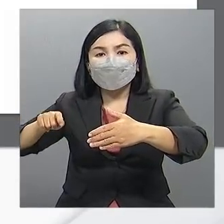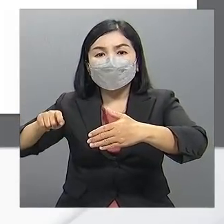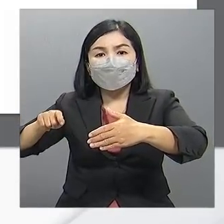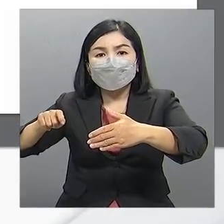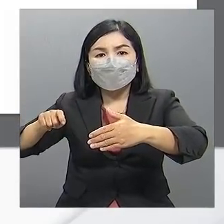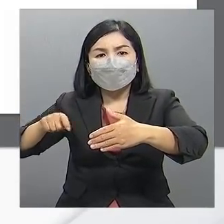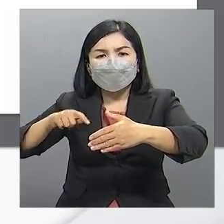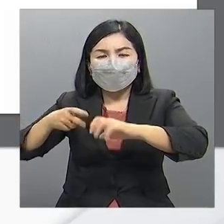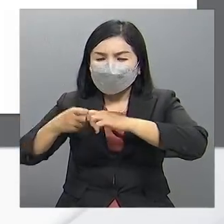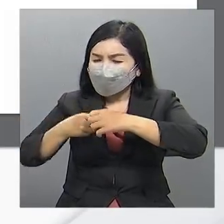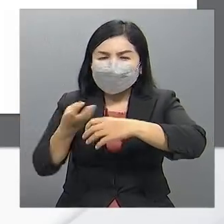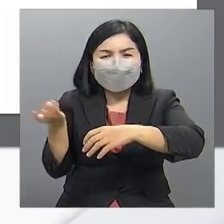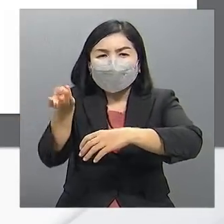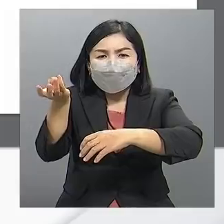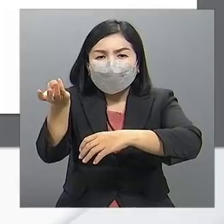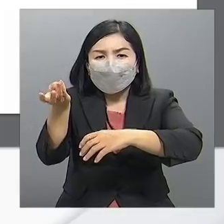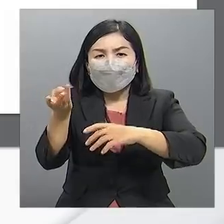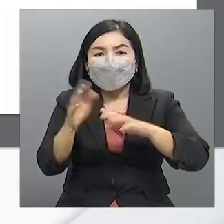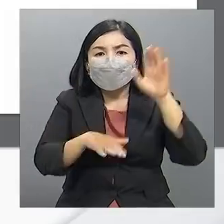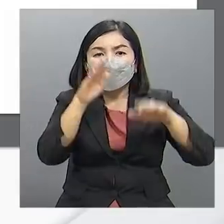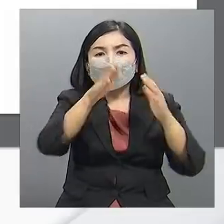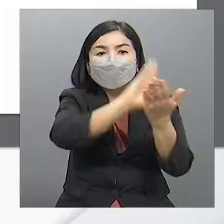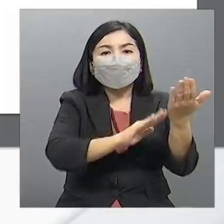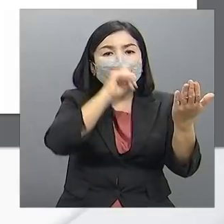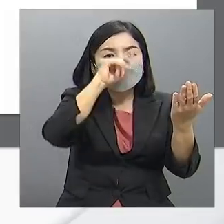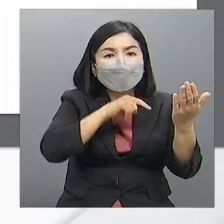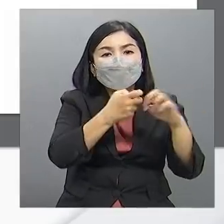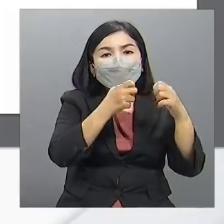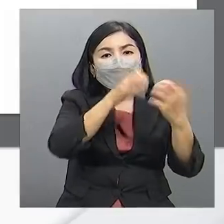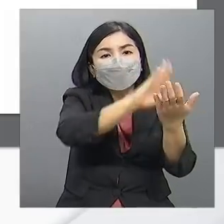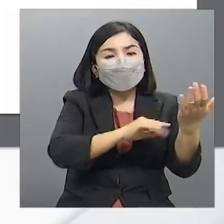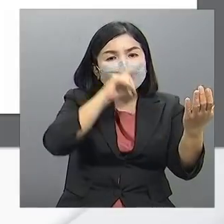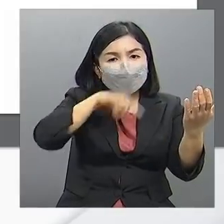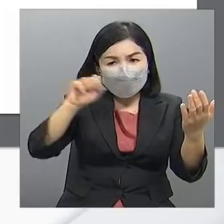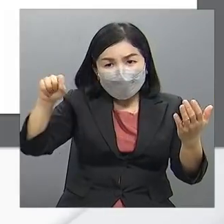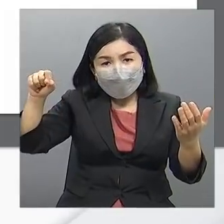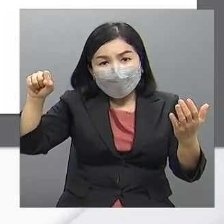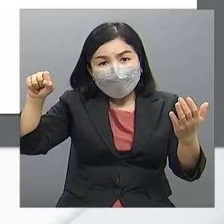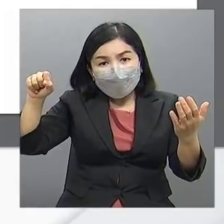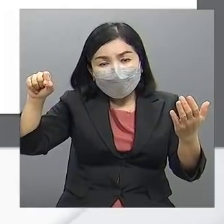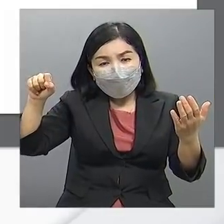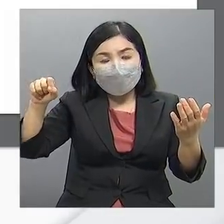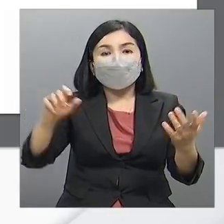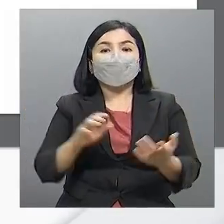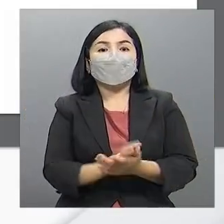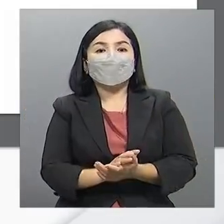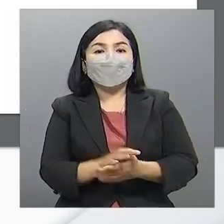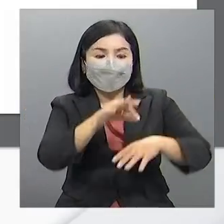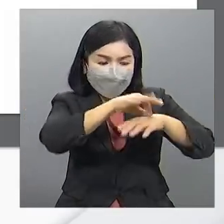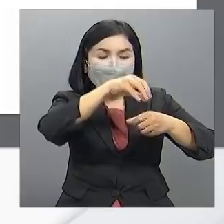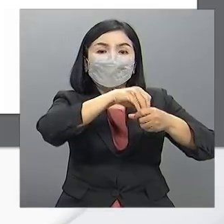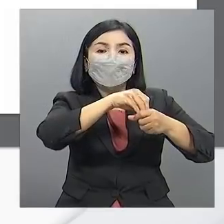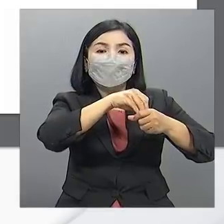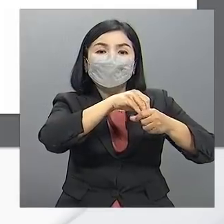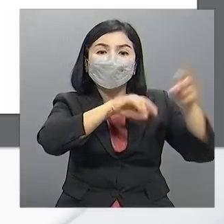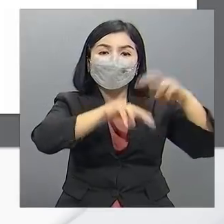ากเมื่อเทียบกับปัญหาของประเทศถูกไหมครับ ก็ต้องปฏิบัติหน้าที ่ใช่เพราะว่า